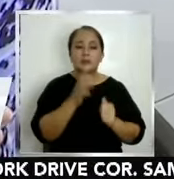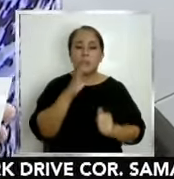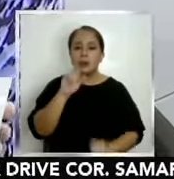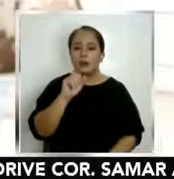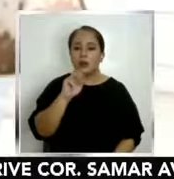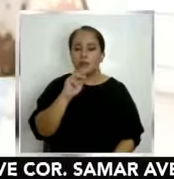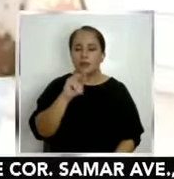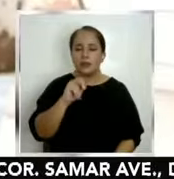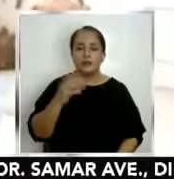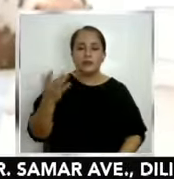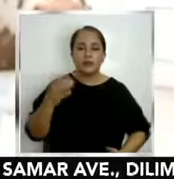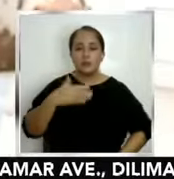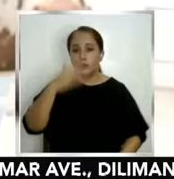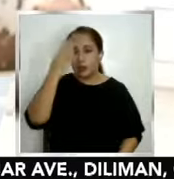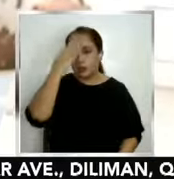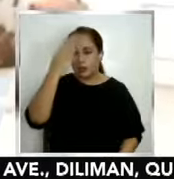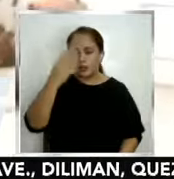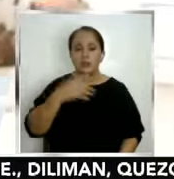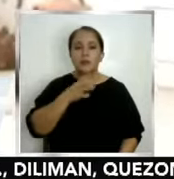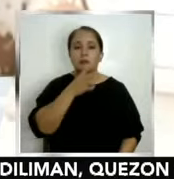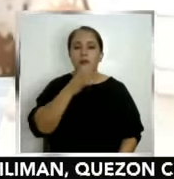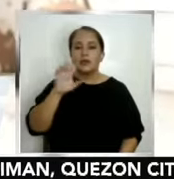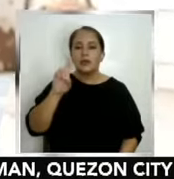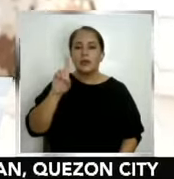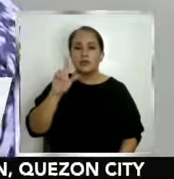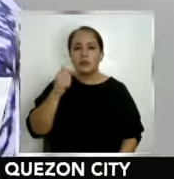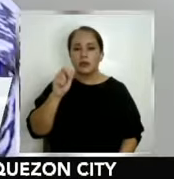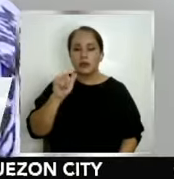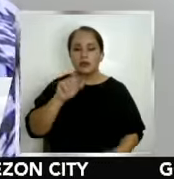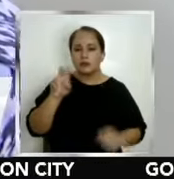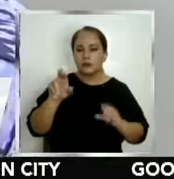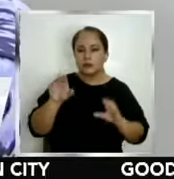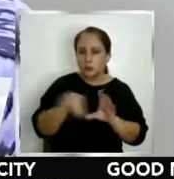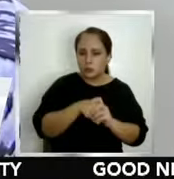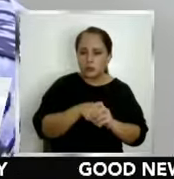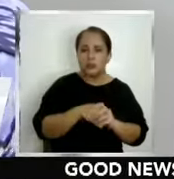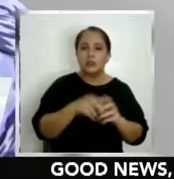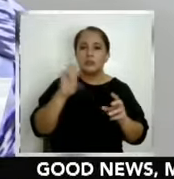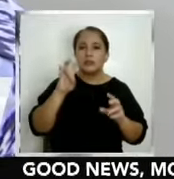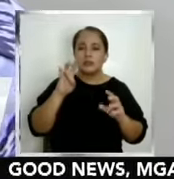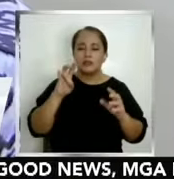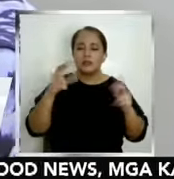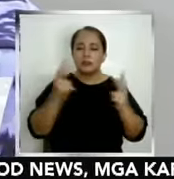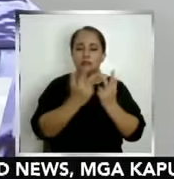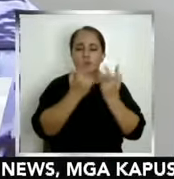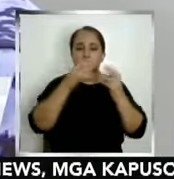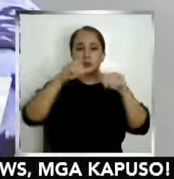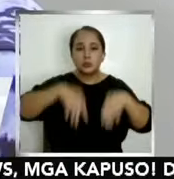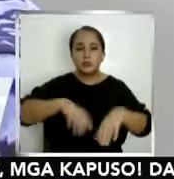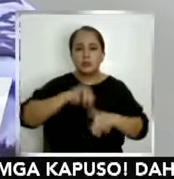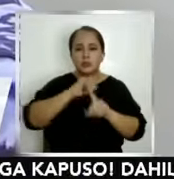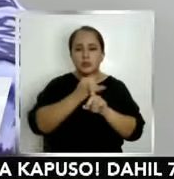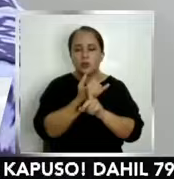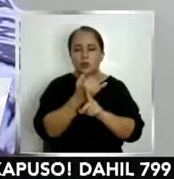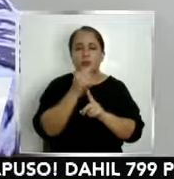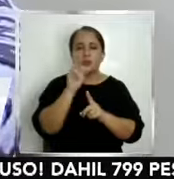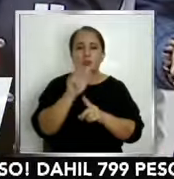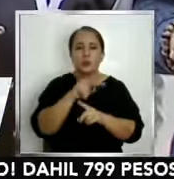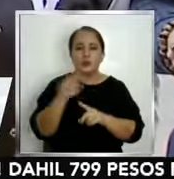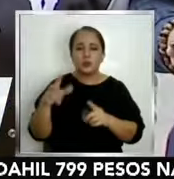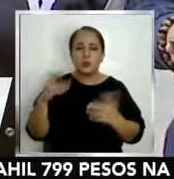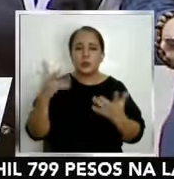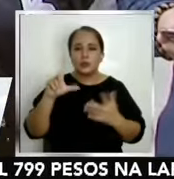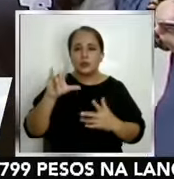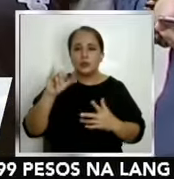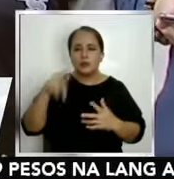Bulacan. Ina ni Edgar Malacan na kabilang sa pitong sabungero na nawala noong January 2022 sa Sabungan sa Lipa, Batangas.